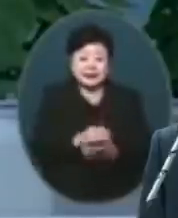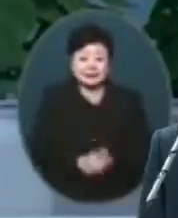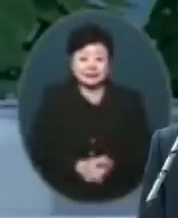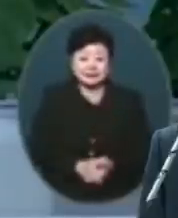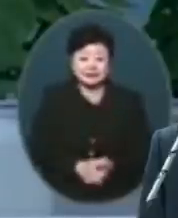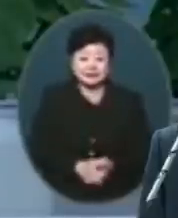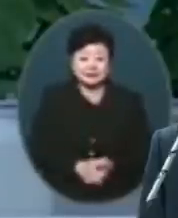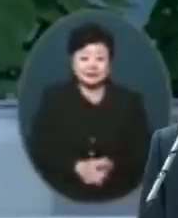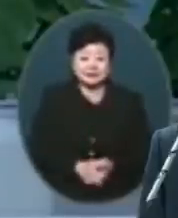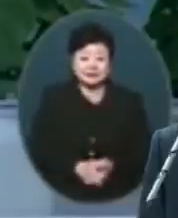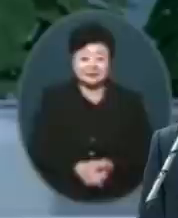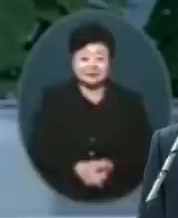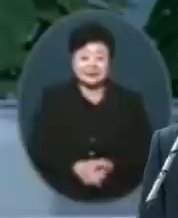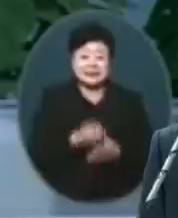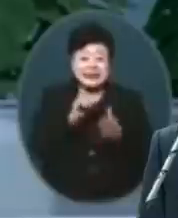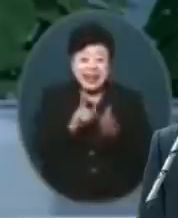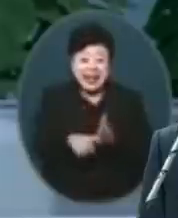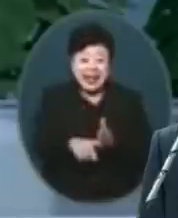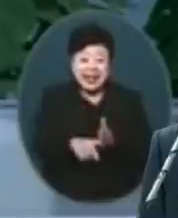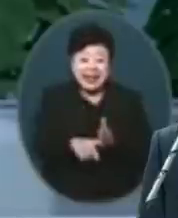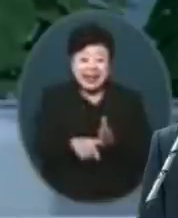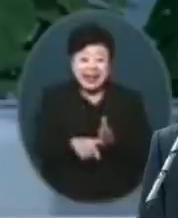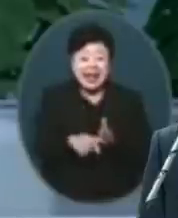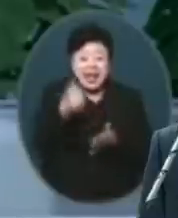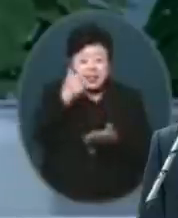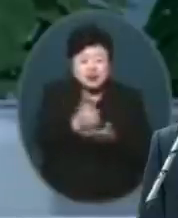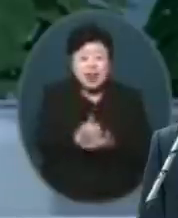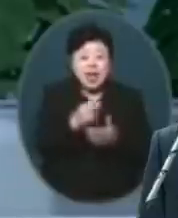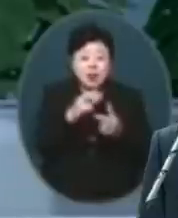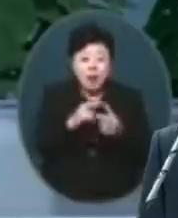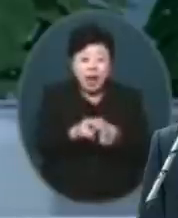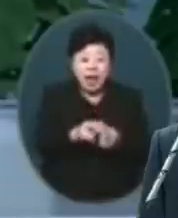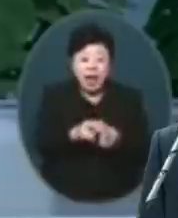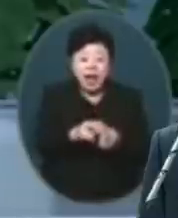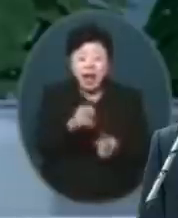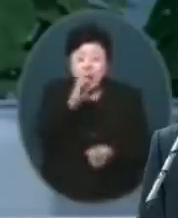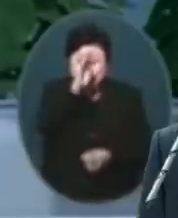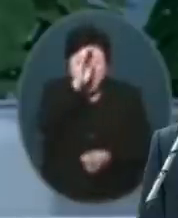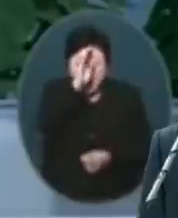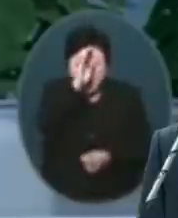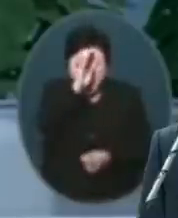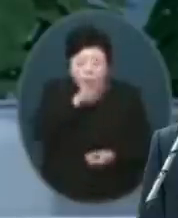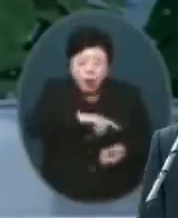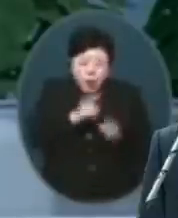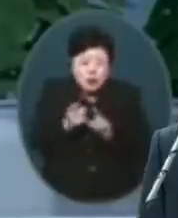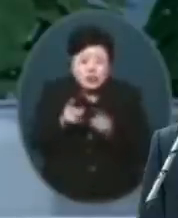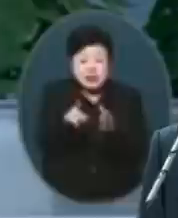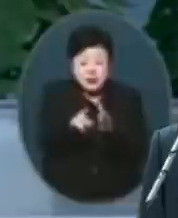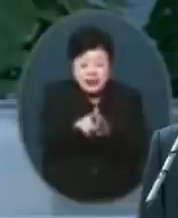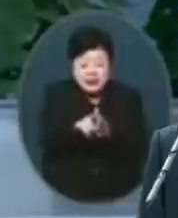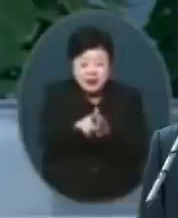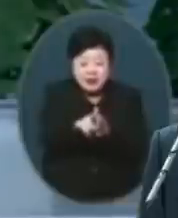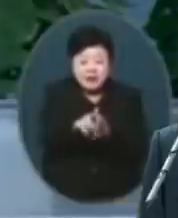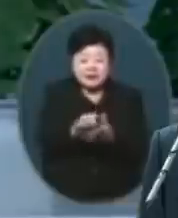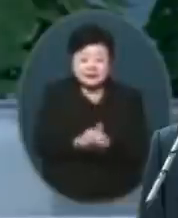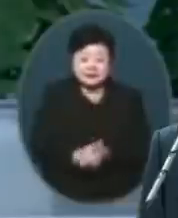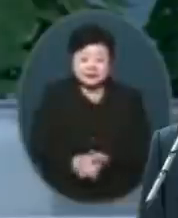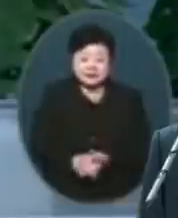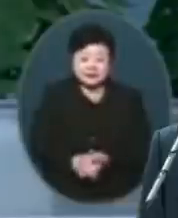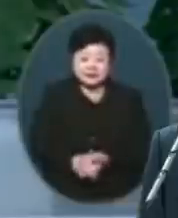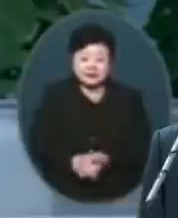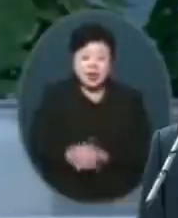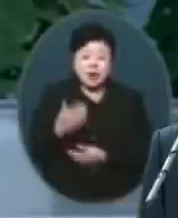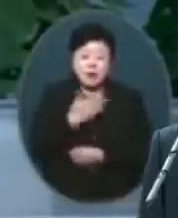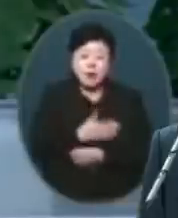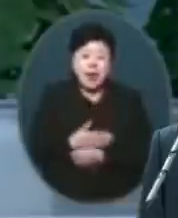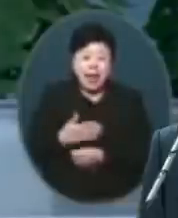말씀하셨습니다. 그때 죄와 병을 고치기 위해서 당신